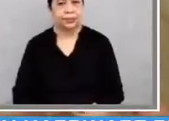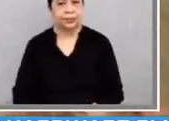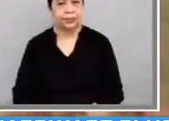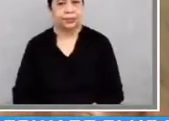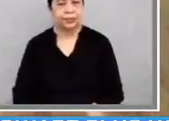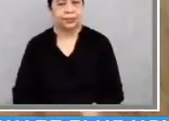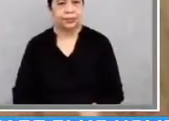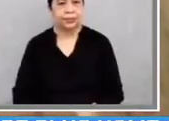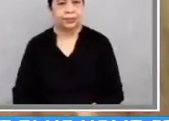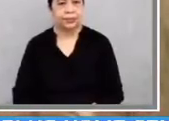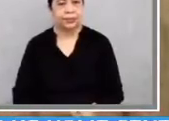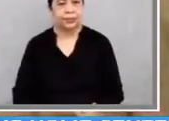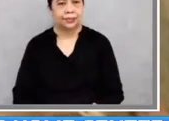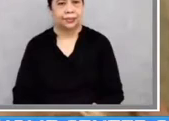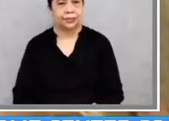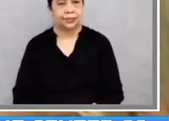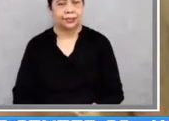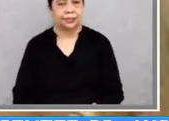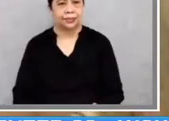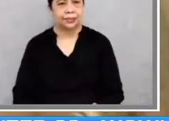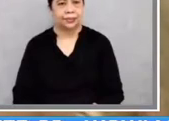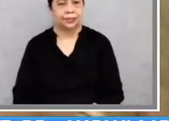Actually, meron akong gustong